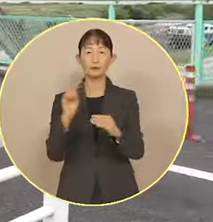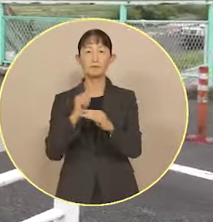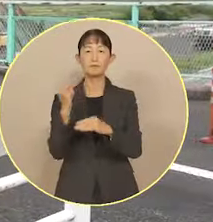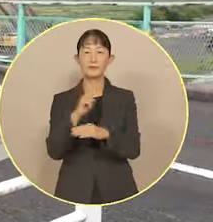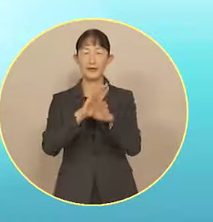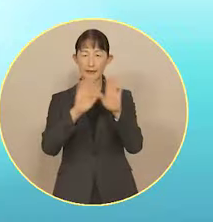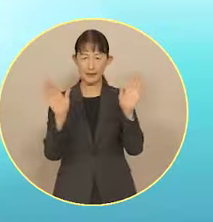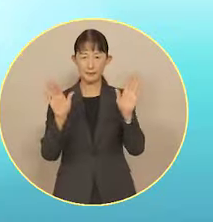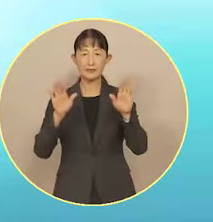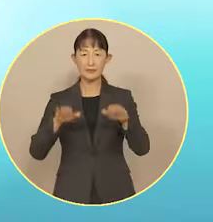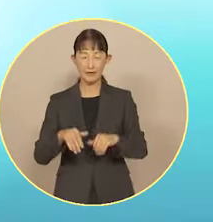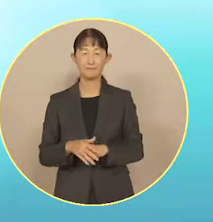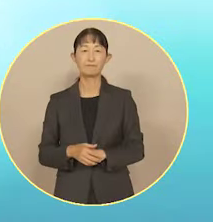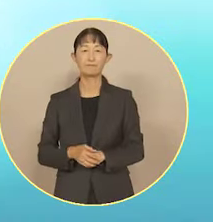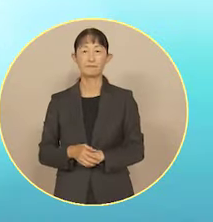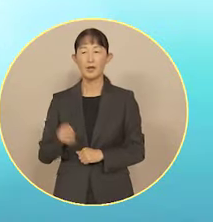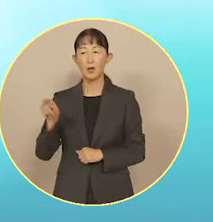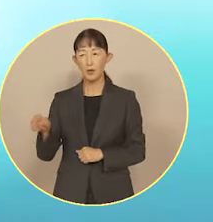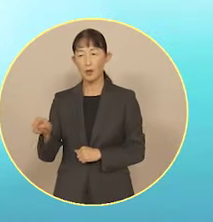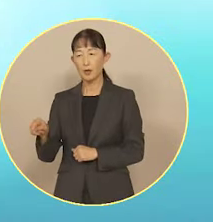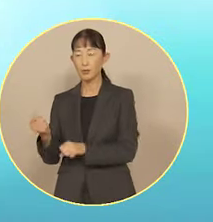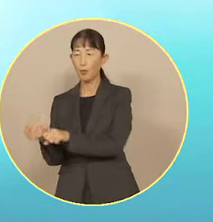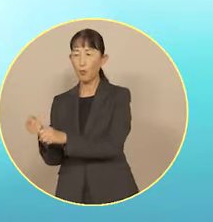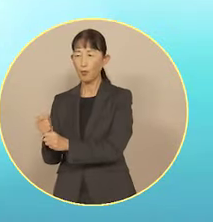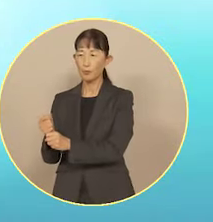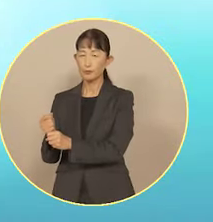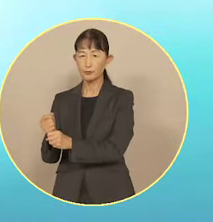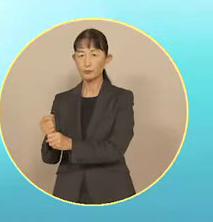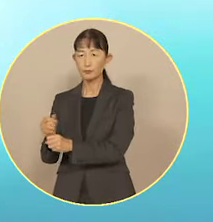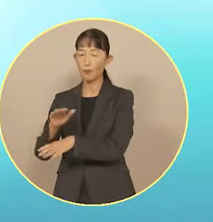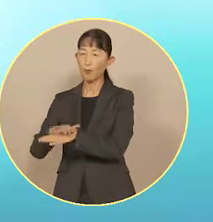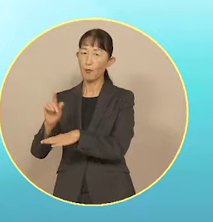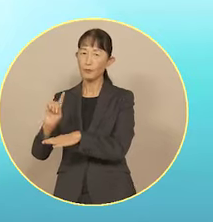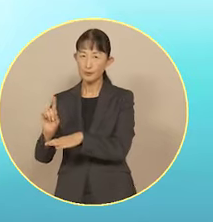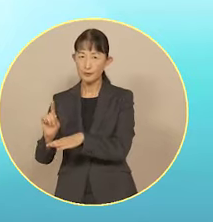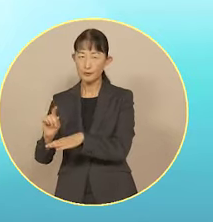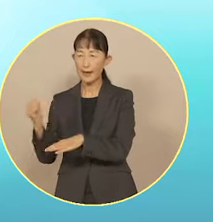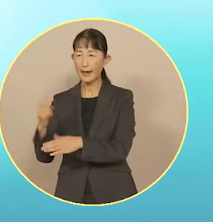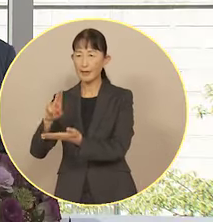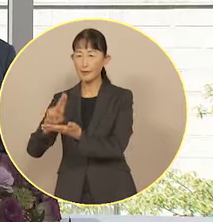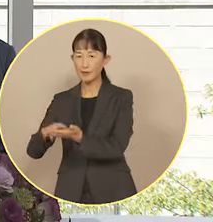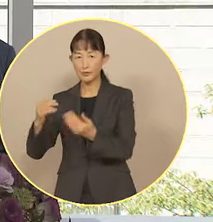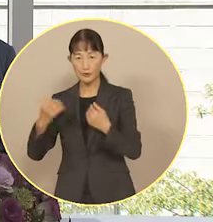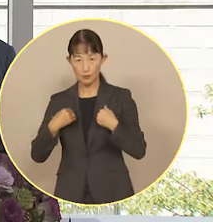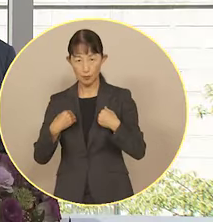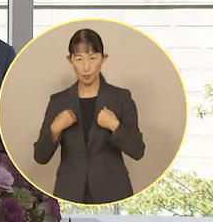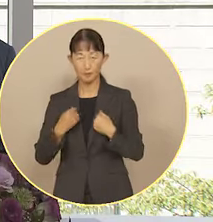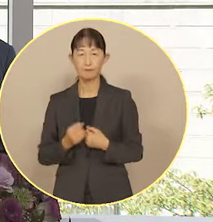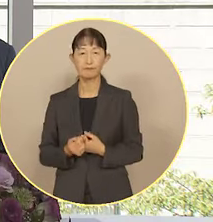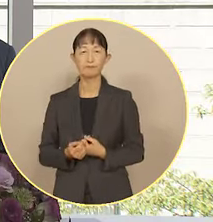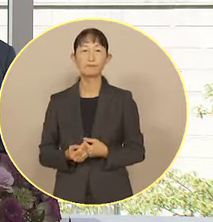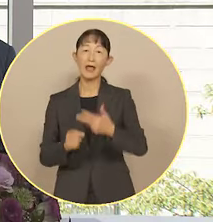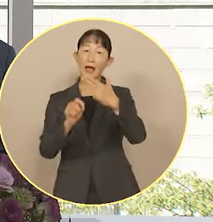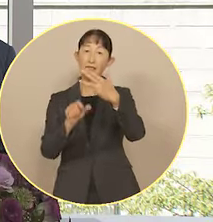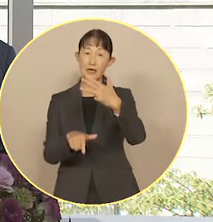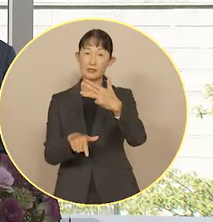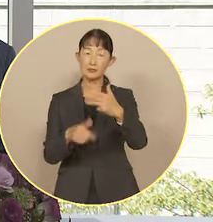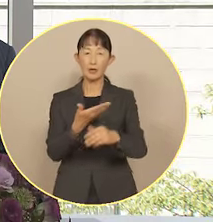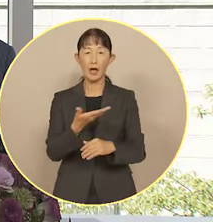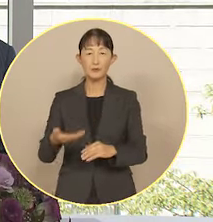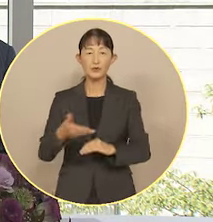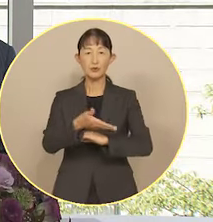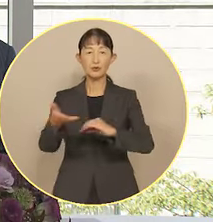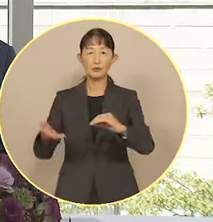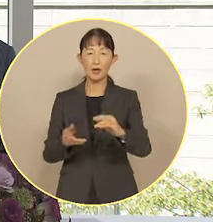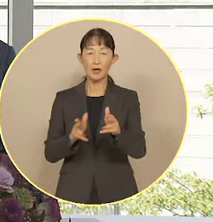橋の本格復帰をどのようにするかを早期に決定していかなければなりませんまた8月には水島コンビナート